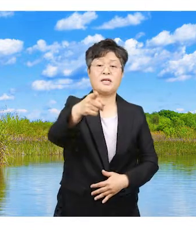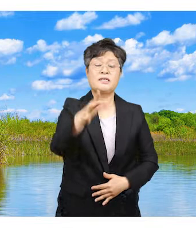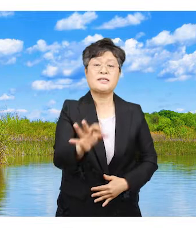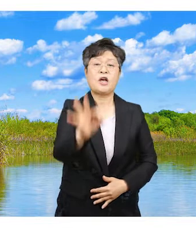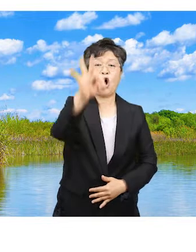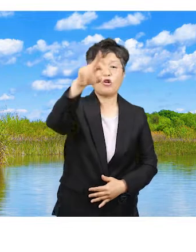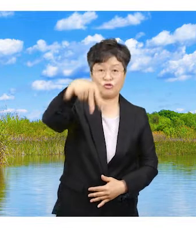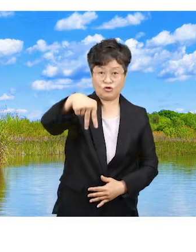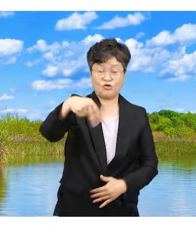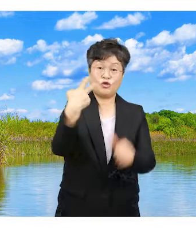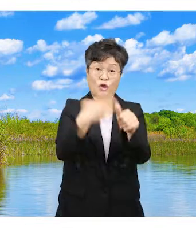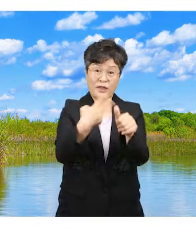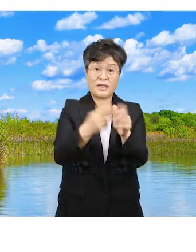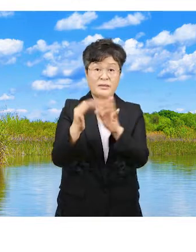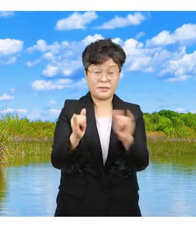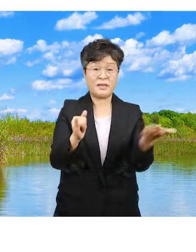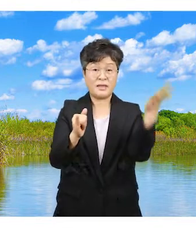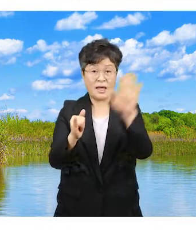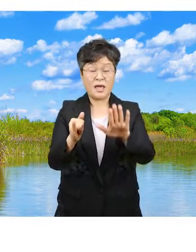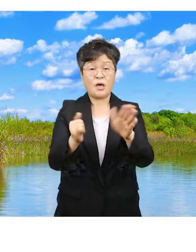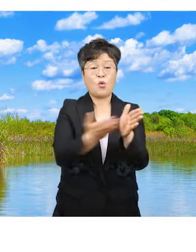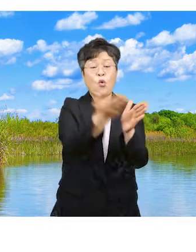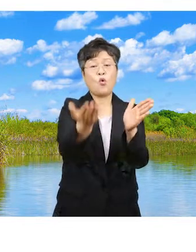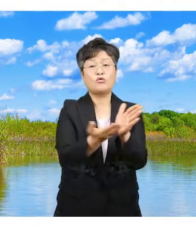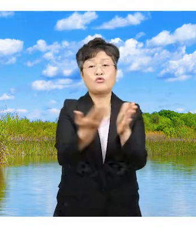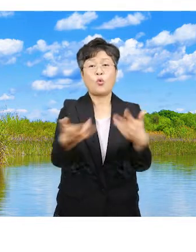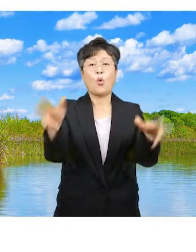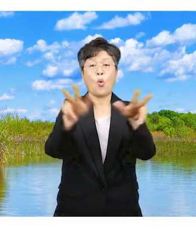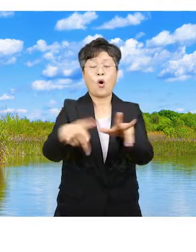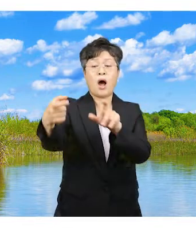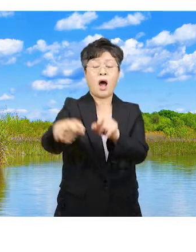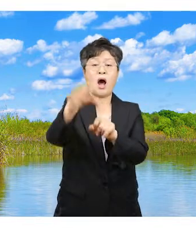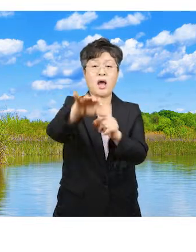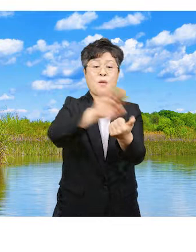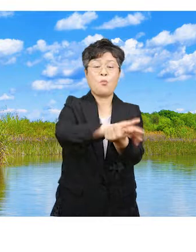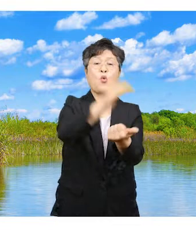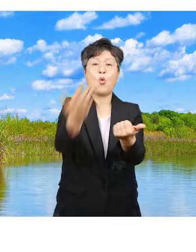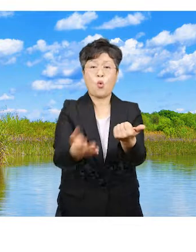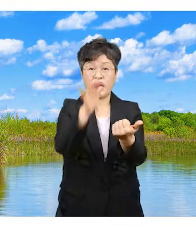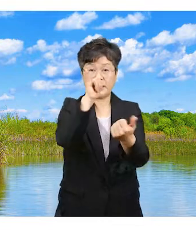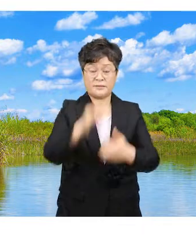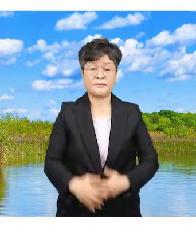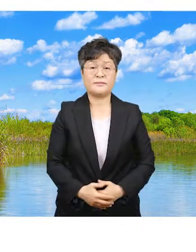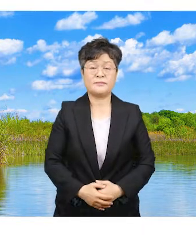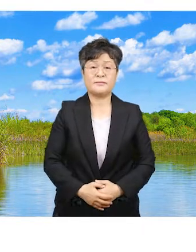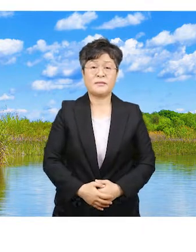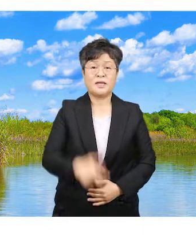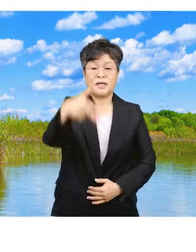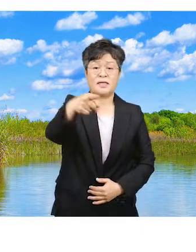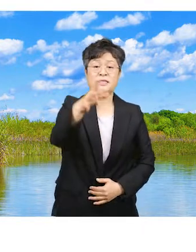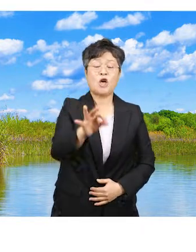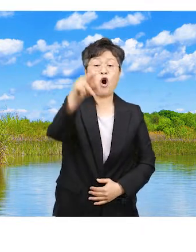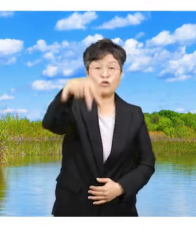선생님입니다. 원천 가면 호수공원 바로 옆에 이렇게 정유 선생님 묘소가 있습니다. 정유